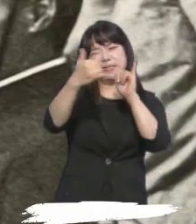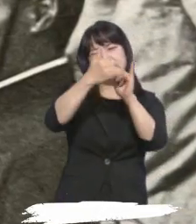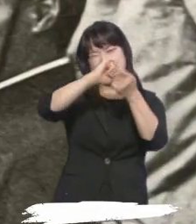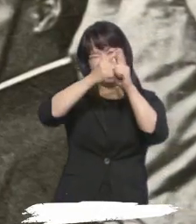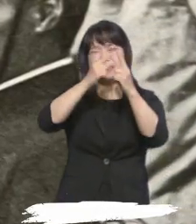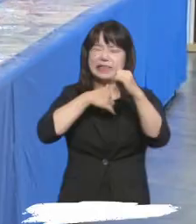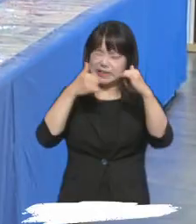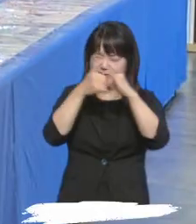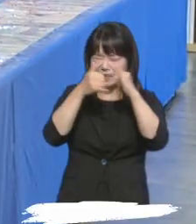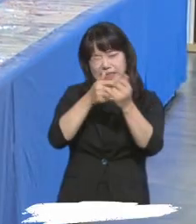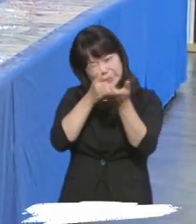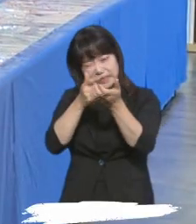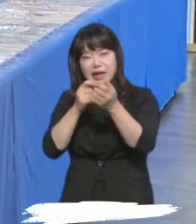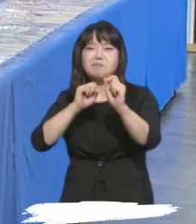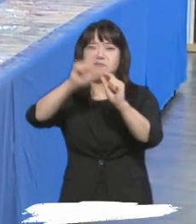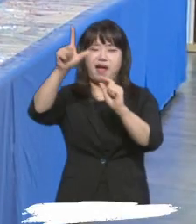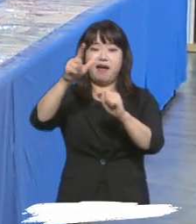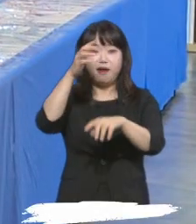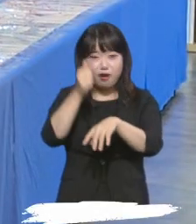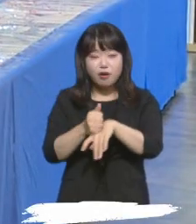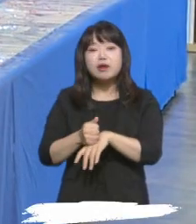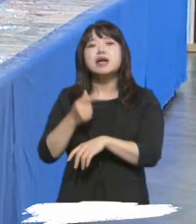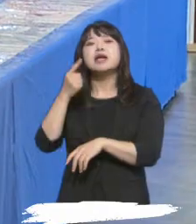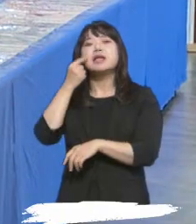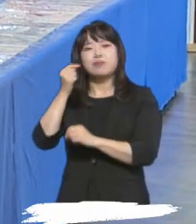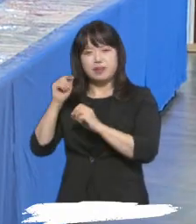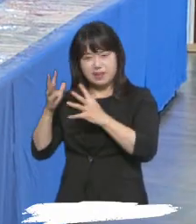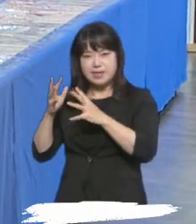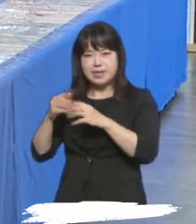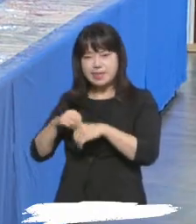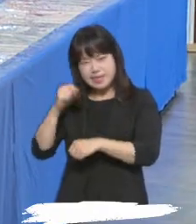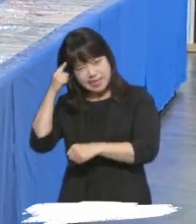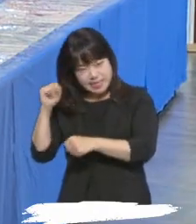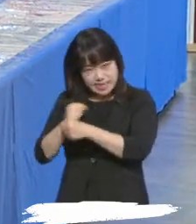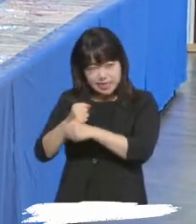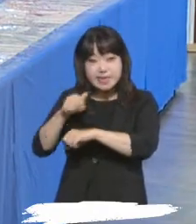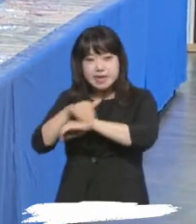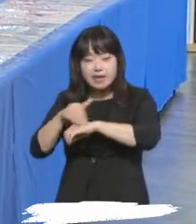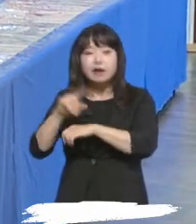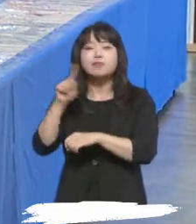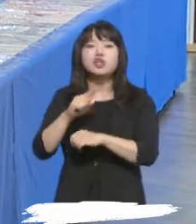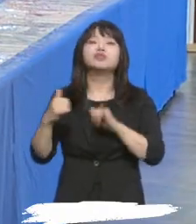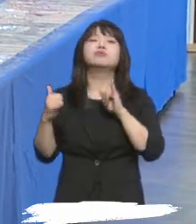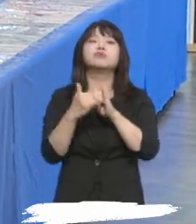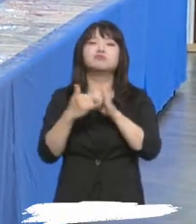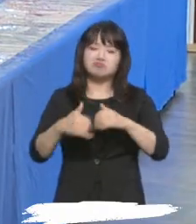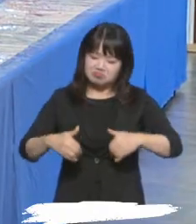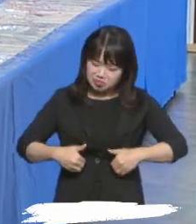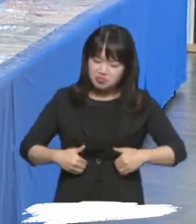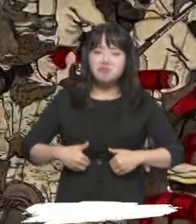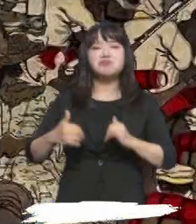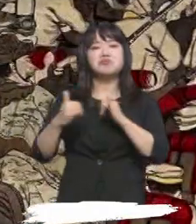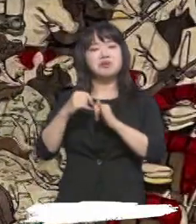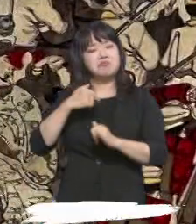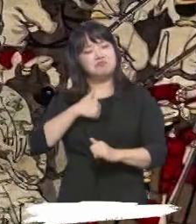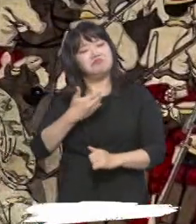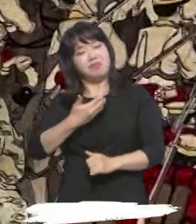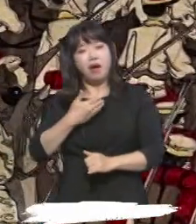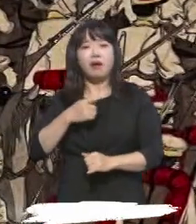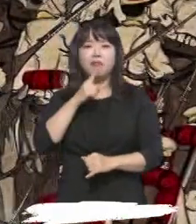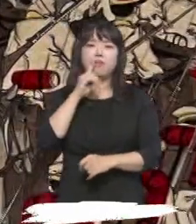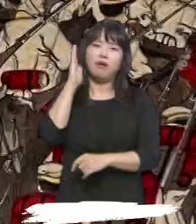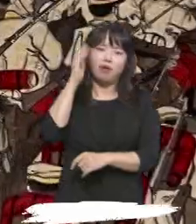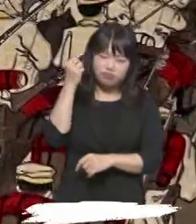때문에. 일본 제국주의자들은 이 시기부터 침략을 미화하고 역사를 왜곡했습니다.